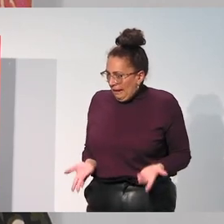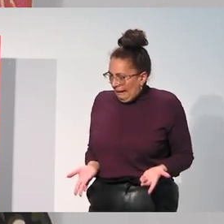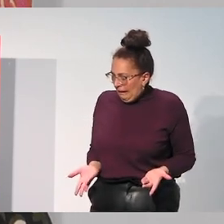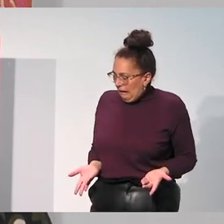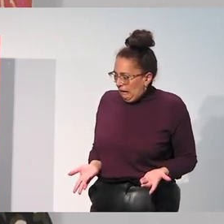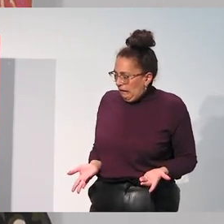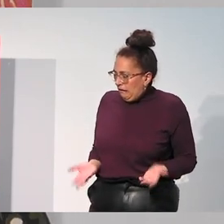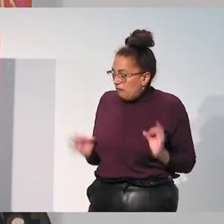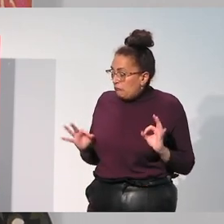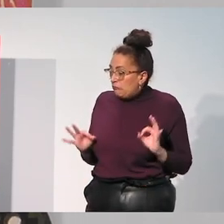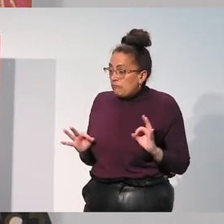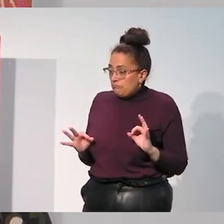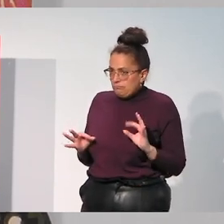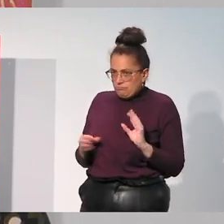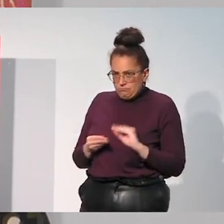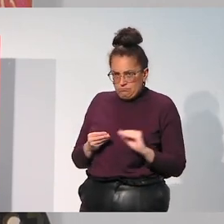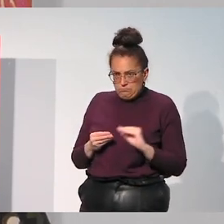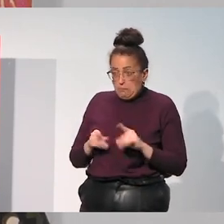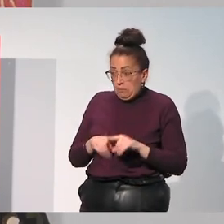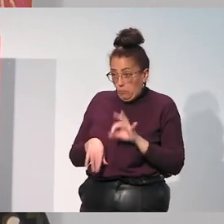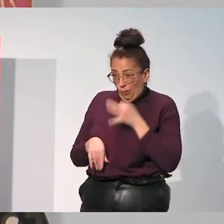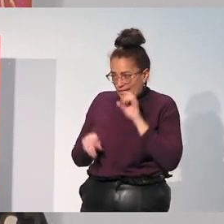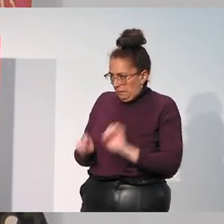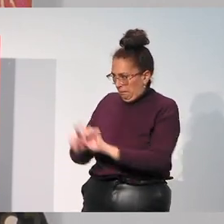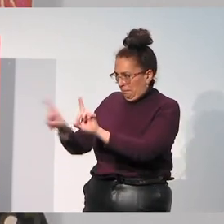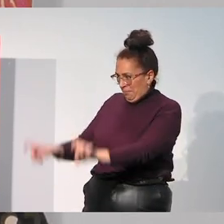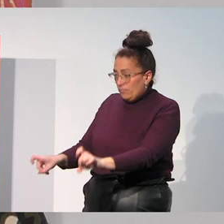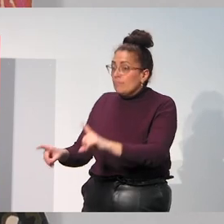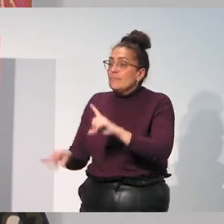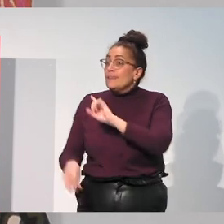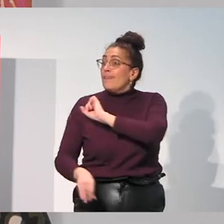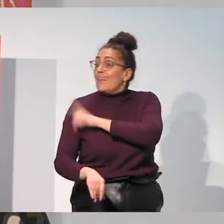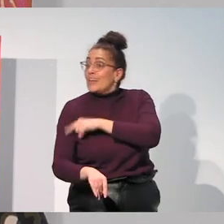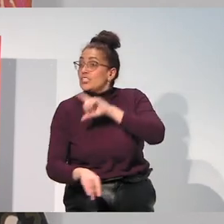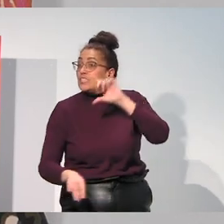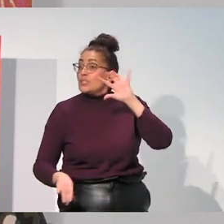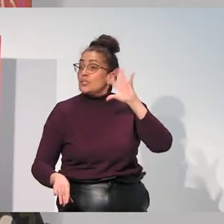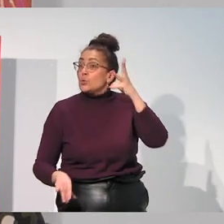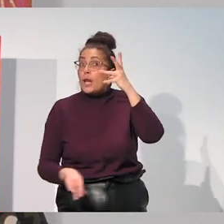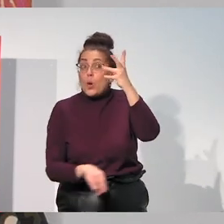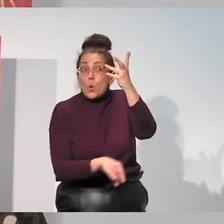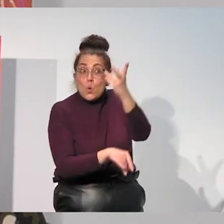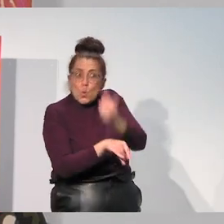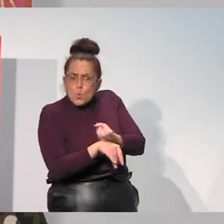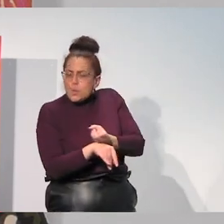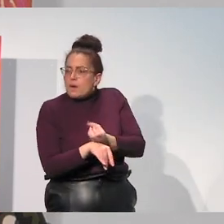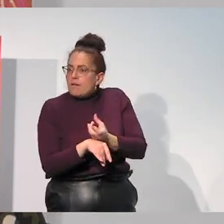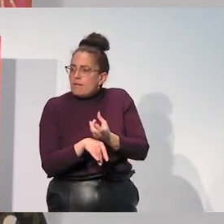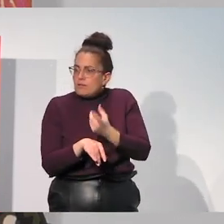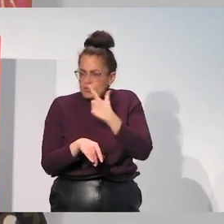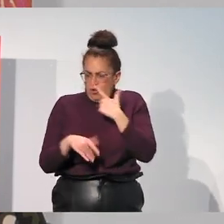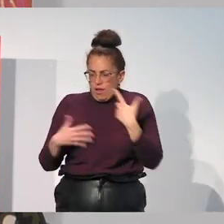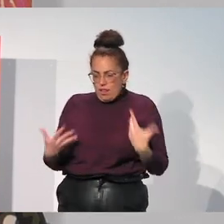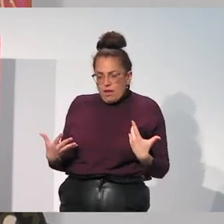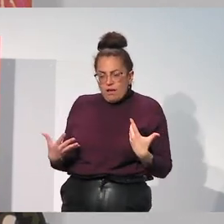C'est une question que je vous pose à vous deux. Est-ce que l'énergie solaire, finalement, n'est pas en train de commencer à paraître de plus en plus rentable, ce